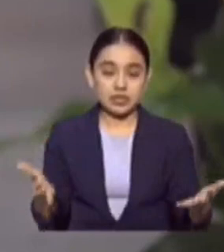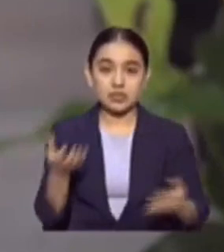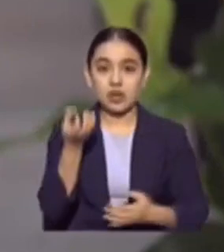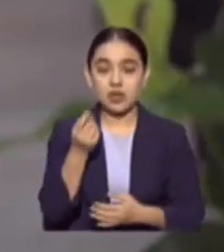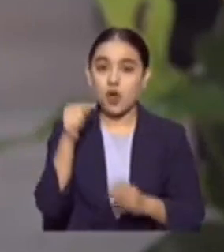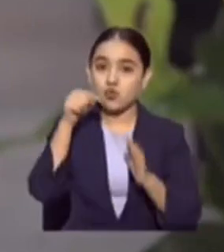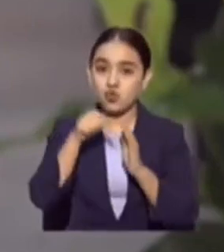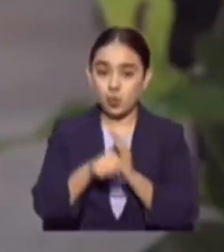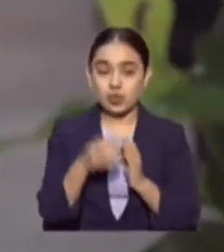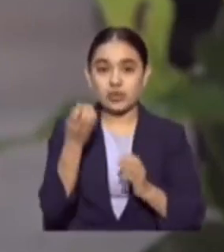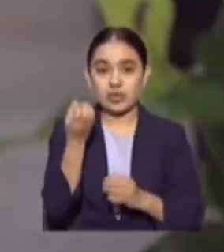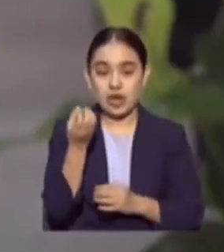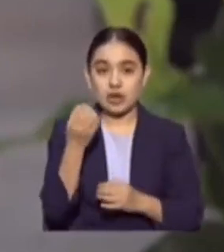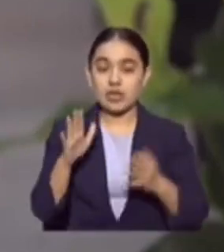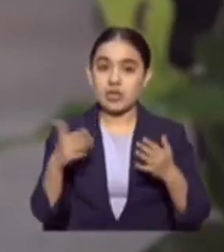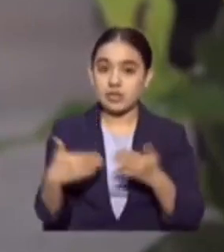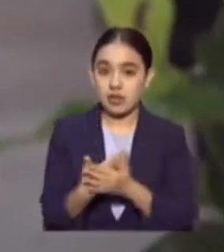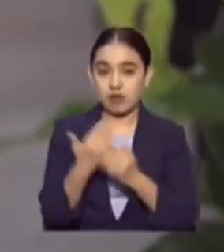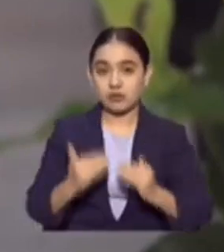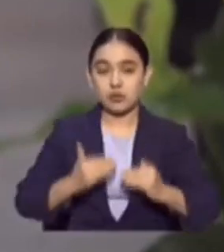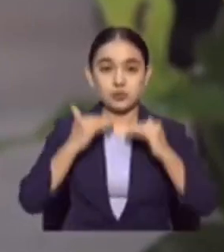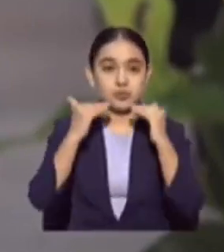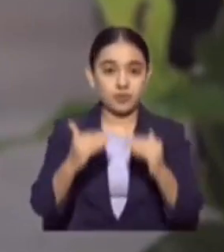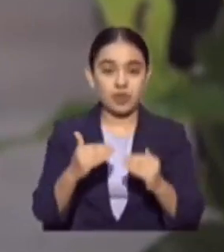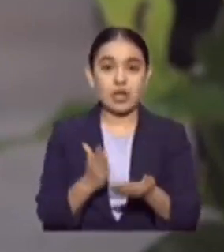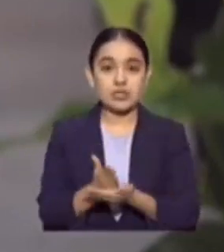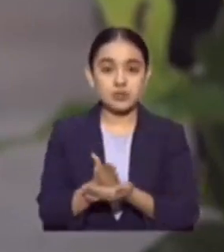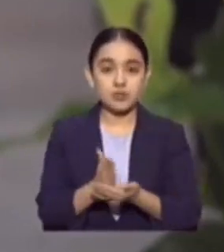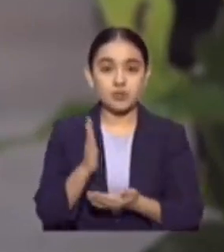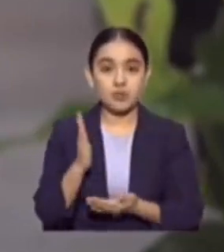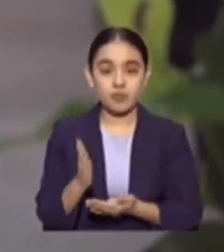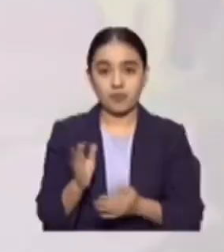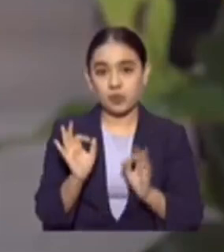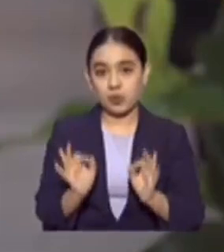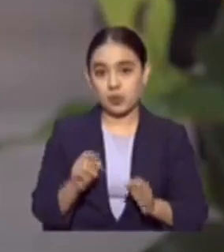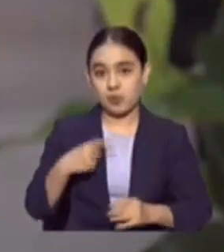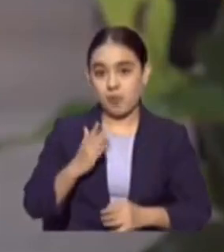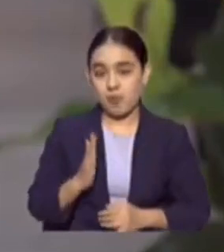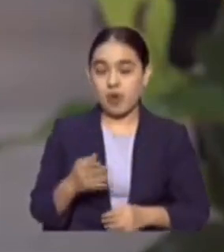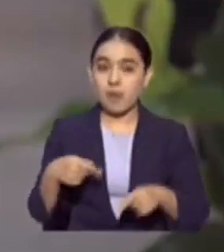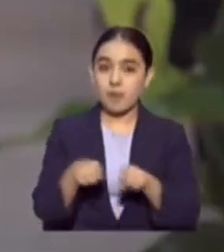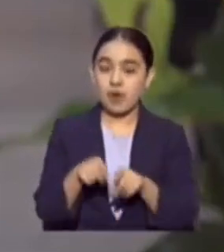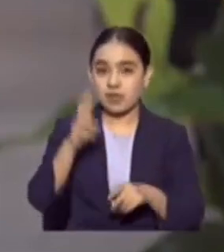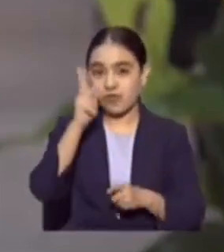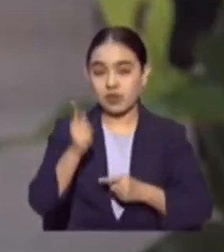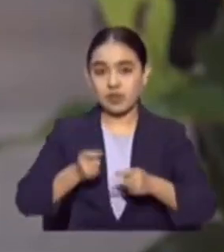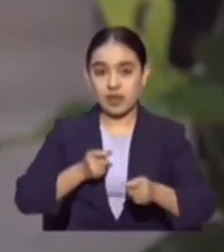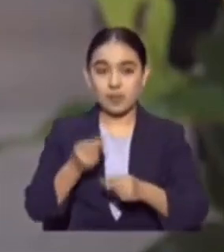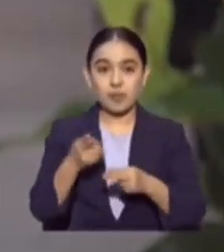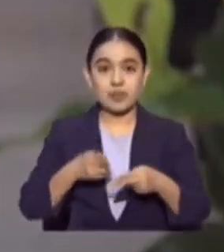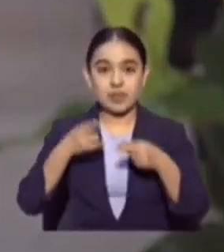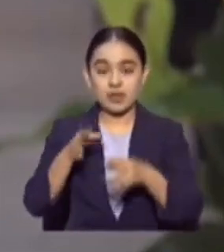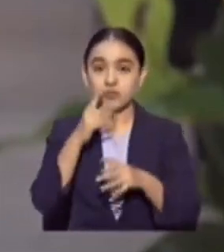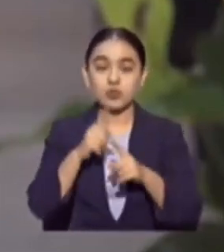yanada chuqurlashishiga, yanada bir yangi darajaga chiqishiga xizmat qiladi desek to'g'ri bo'ladi. Yana mana davlatimiz rahbari mana shu